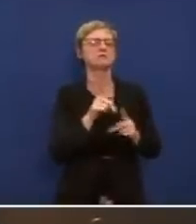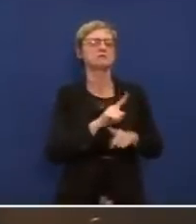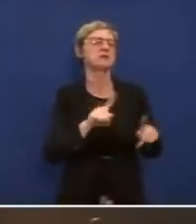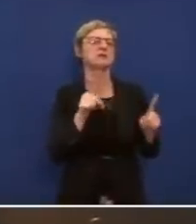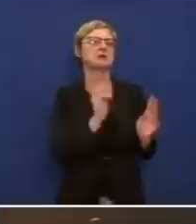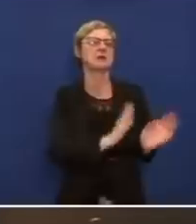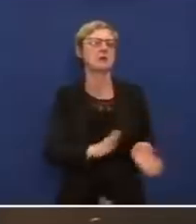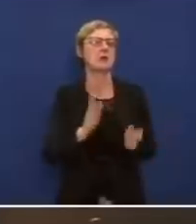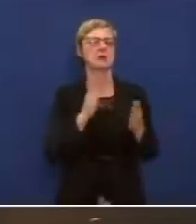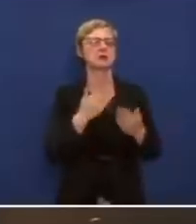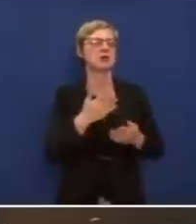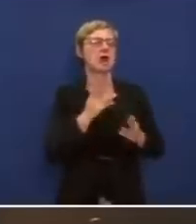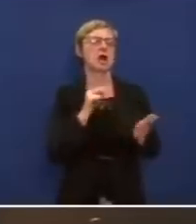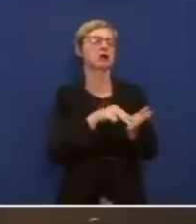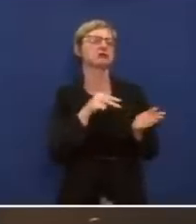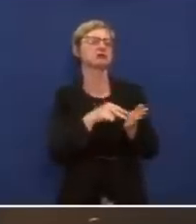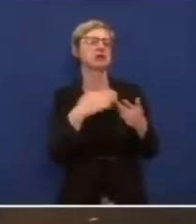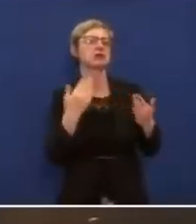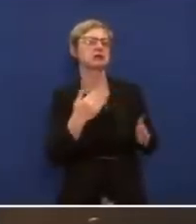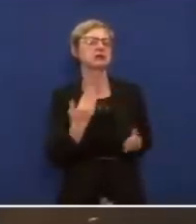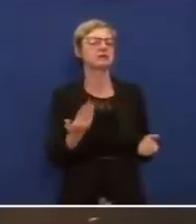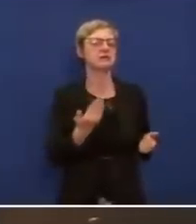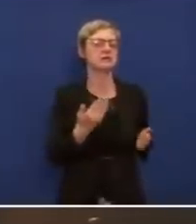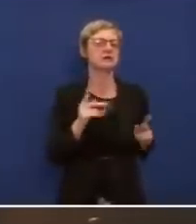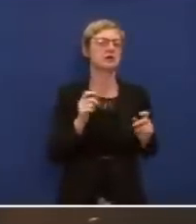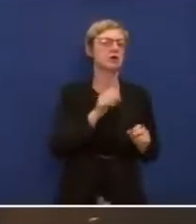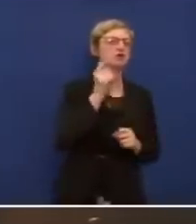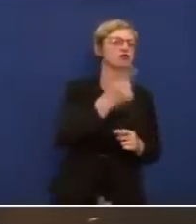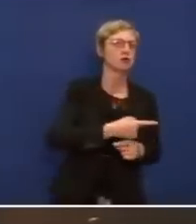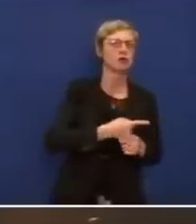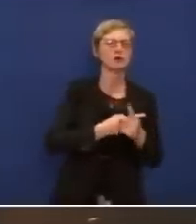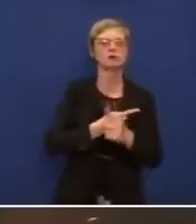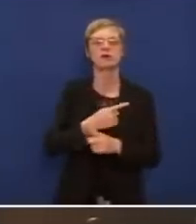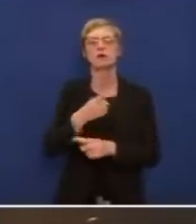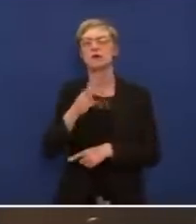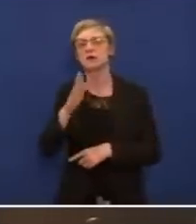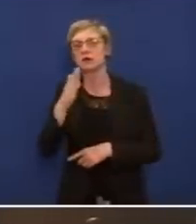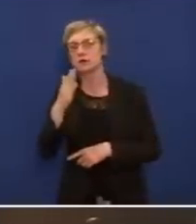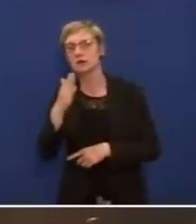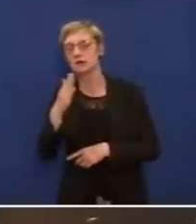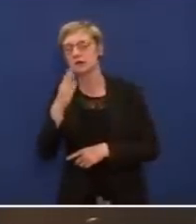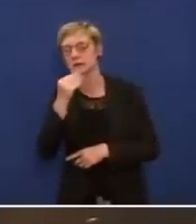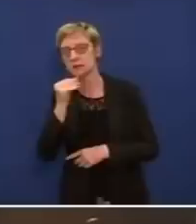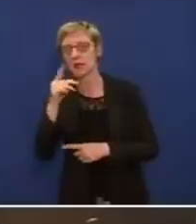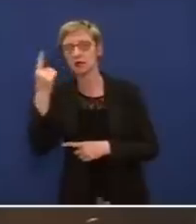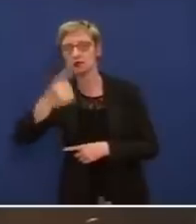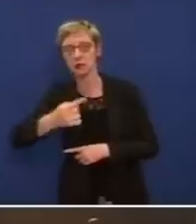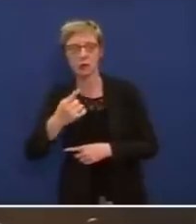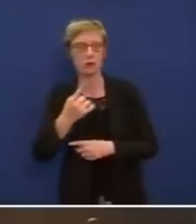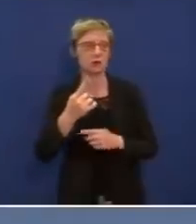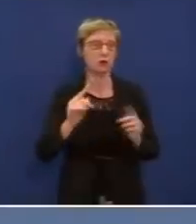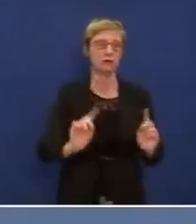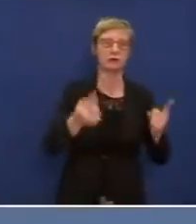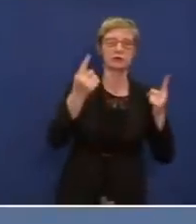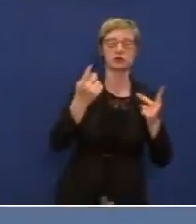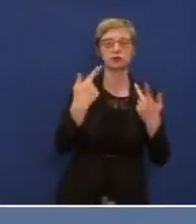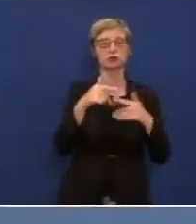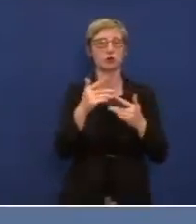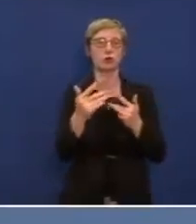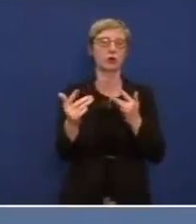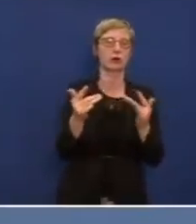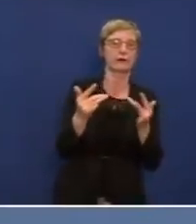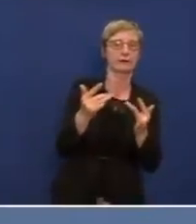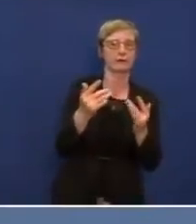unanständig, wenn man so tut, als sei Israel in der Schuld und Deeskalation von beiden Seiten fordert. Wie stehen Sie zu dieser Kritik aus Israel?